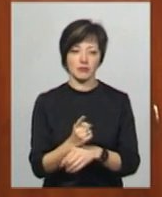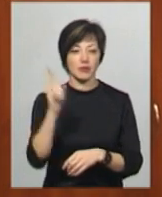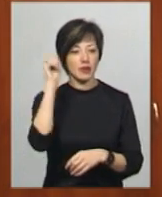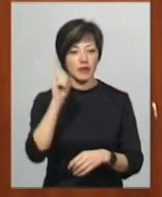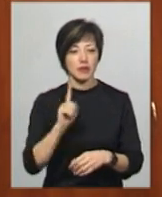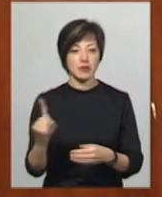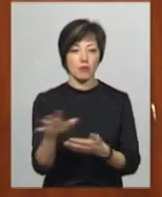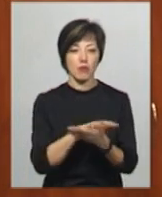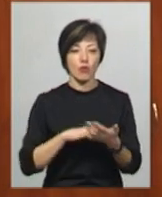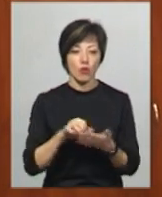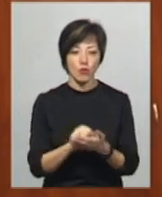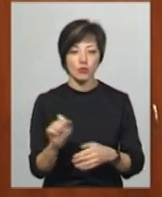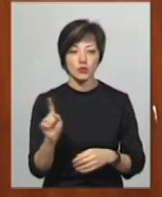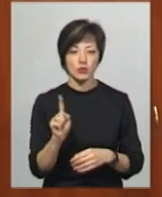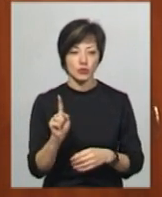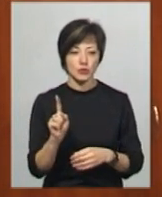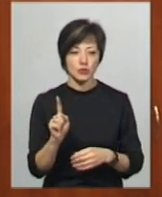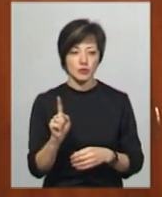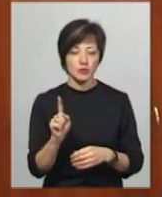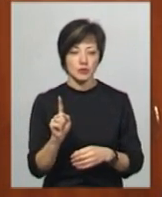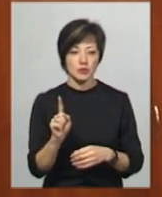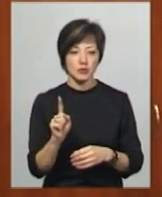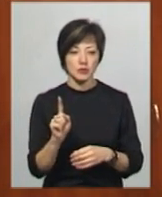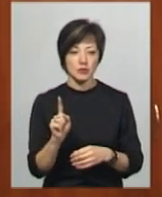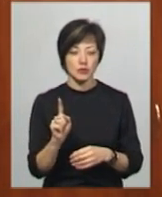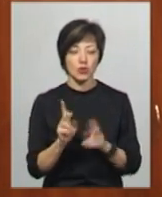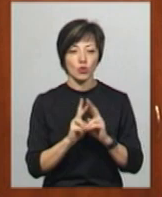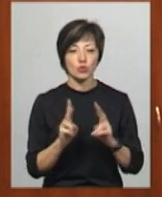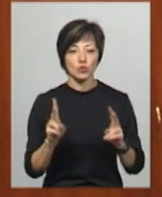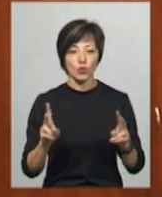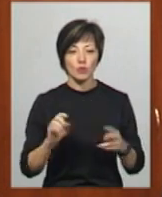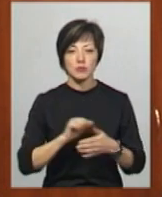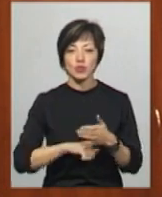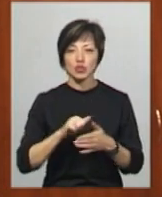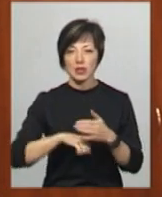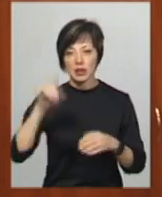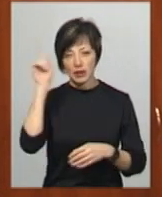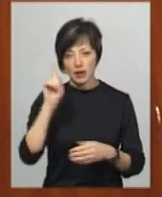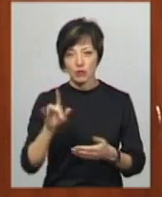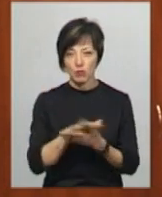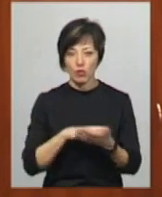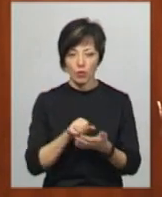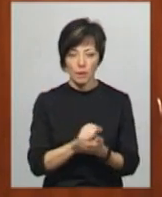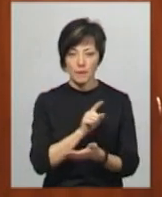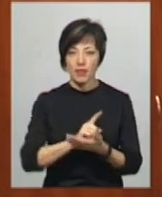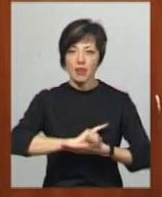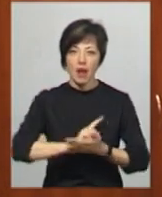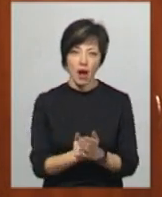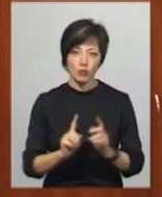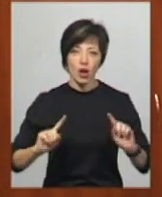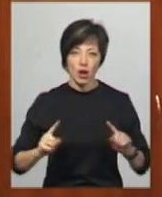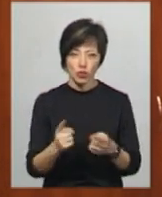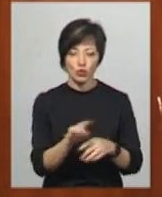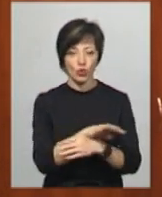єврейські погроми, що ті, хто спричинили єврейські погроми, підлягали негайному арешту